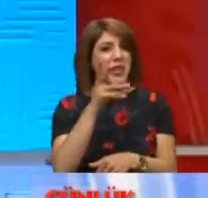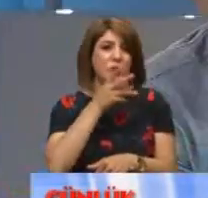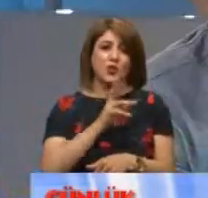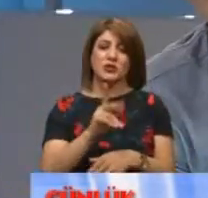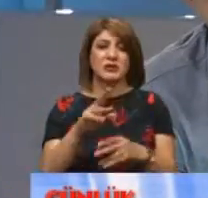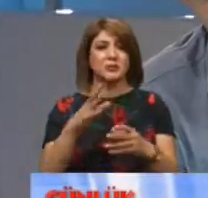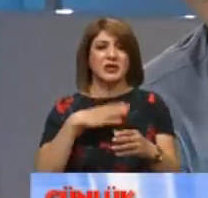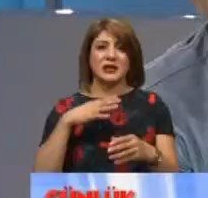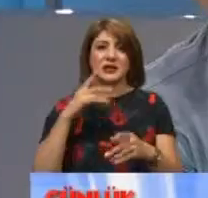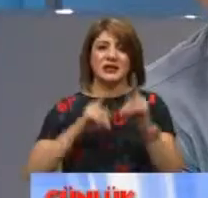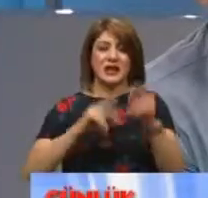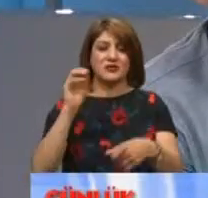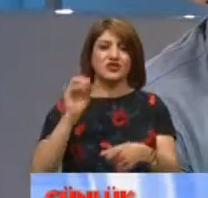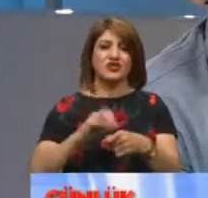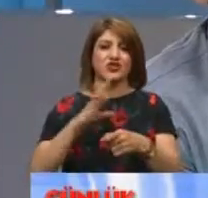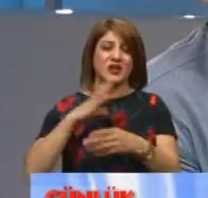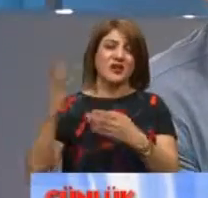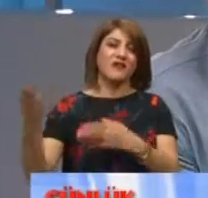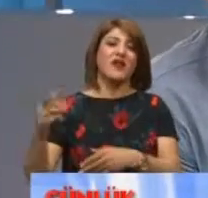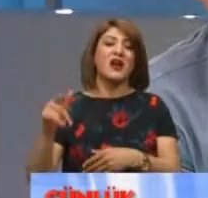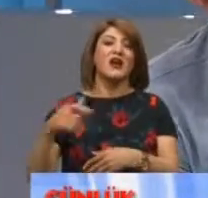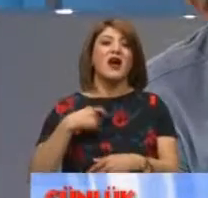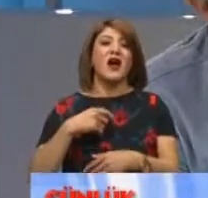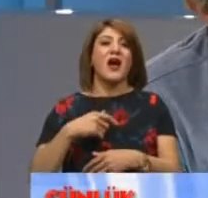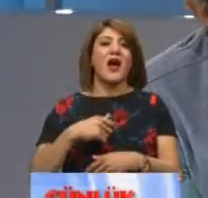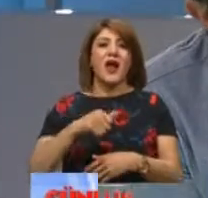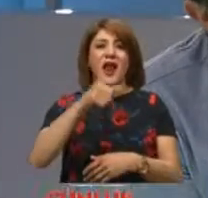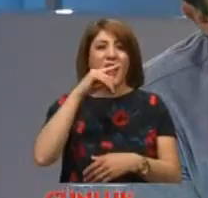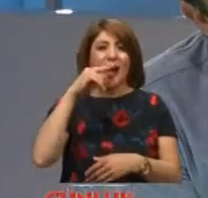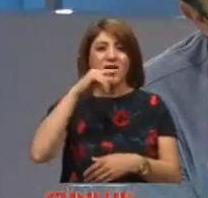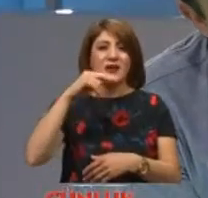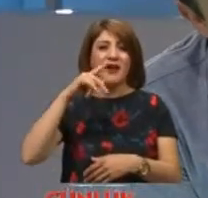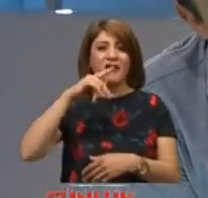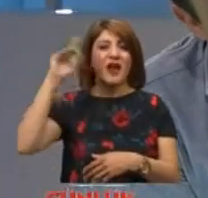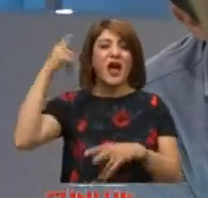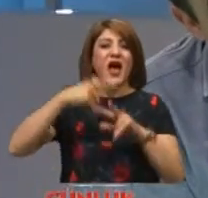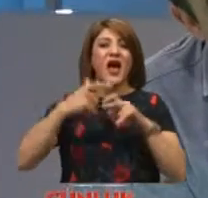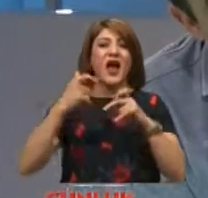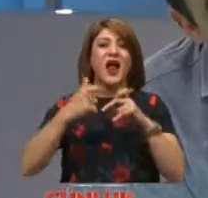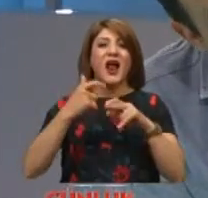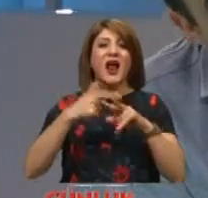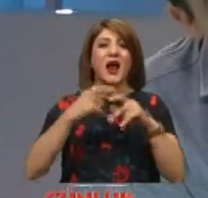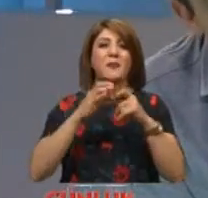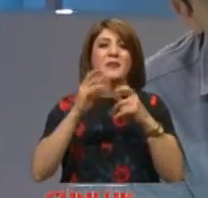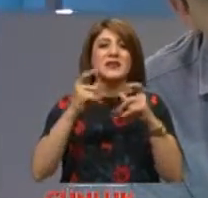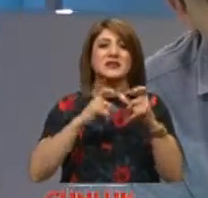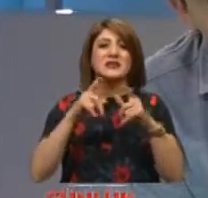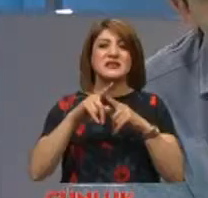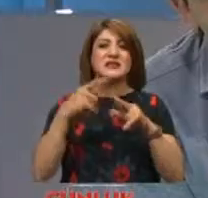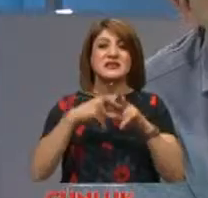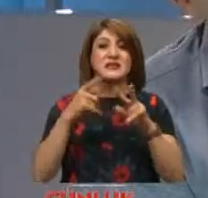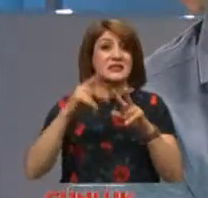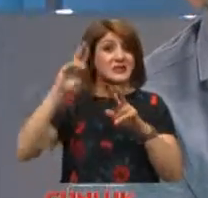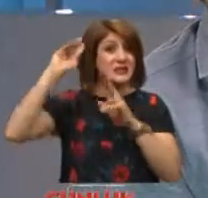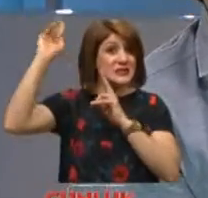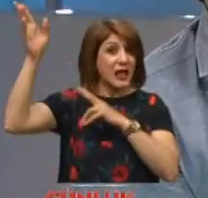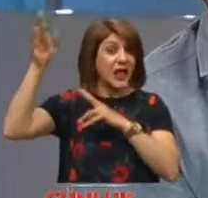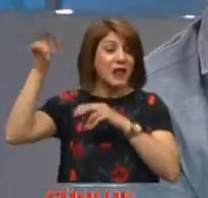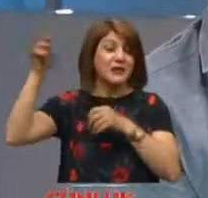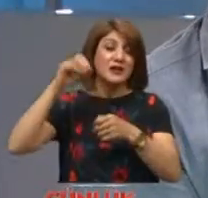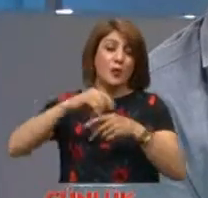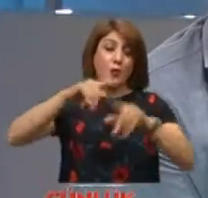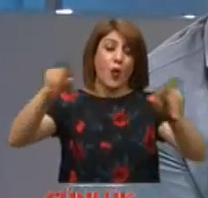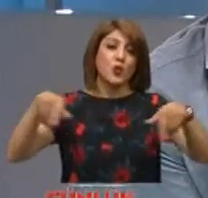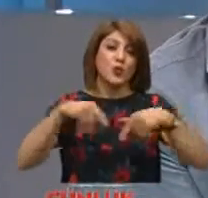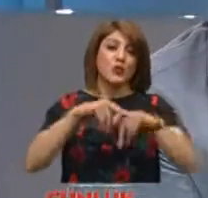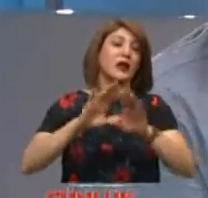Şimdi Buran araştırmaları vardı ya şu Arabistan'daki. Yakışıklılar. Evet. Ha, başa şimdi, bela oldular. Evet. Ha. Arabistan değil, o bölgenin